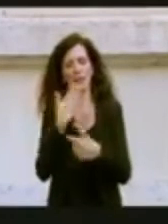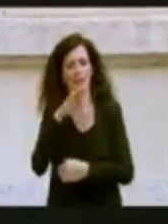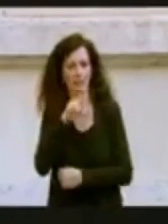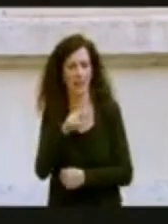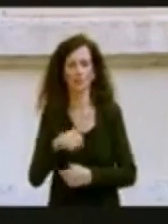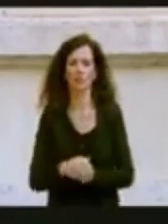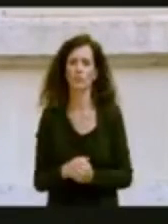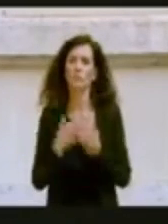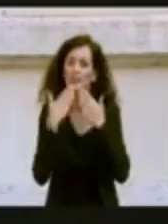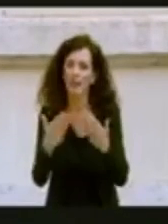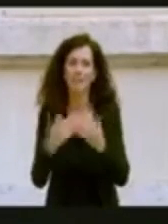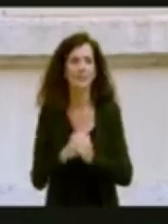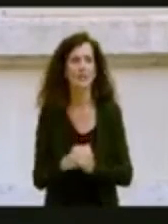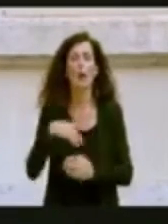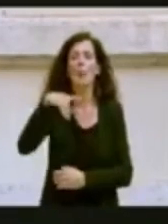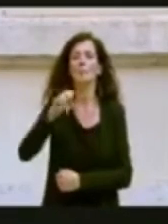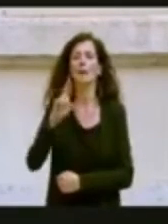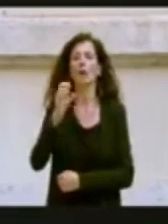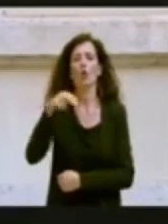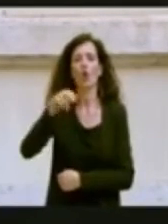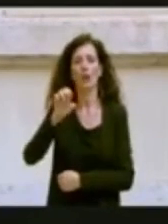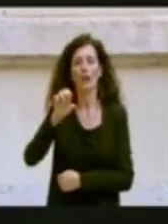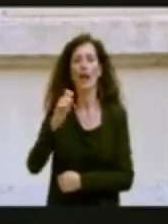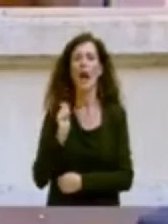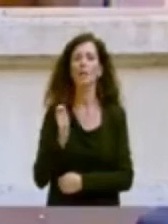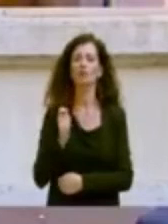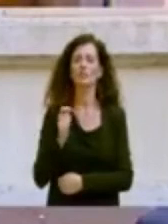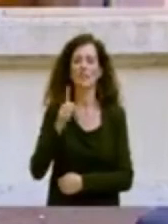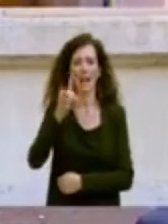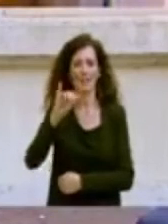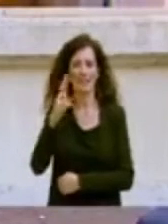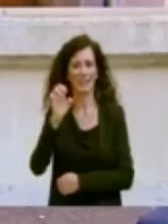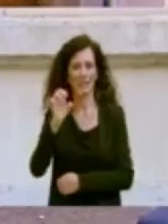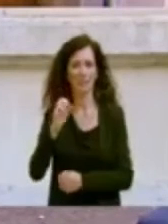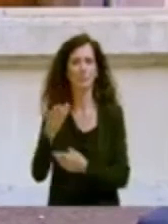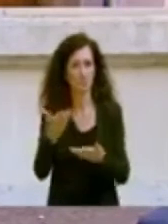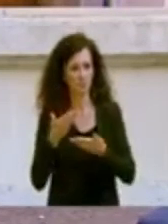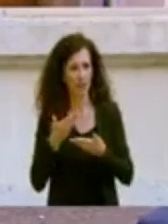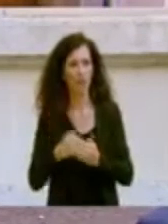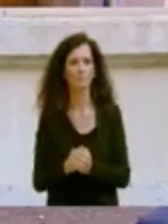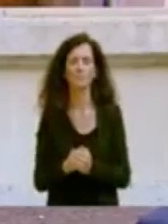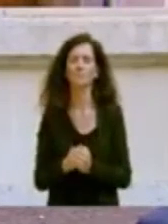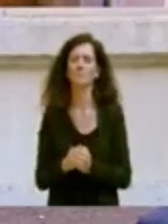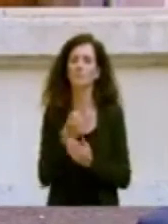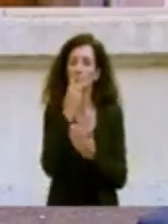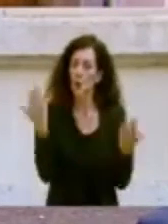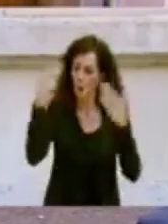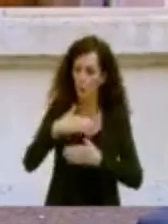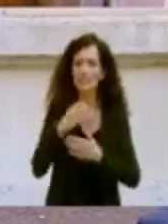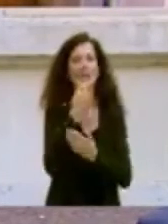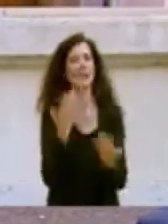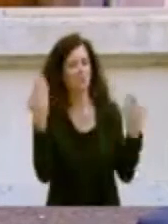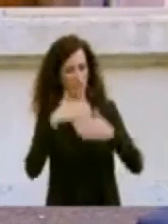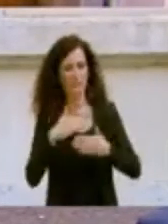Perrone agenzia dire Direi che è l'ultima domanda bua Buonasera presidente Buonasera e due domande sempre sull'emergenza lavoro